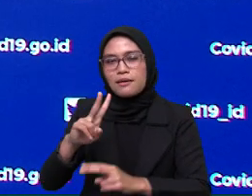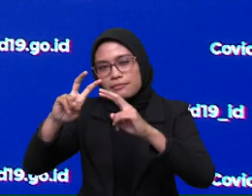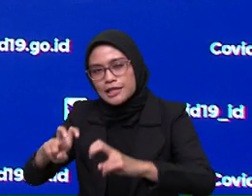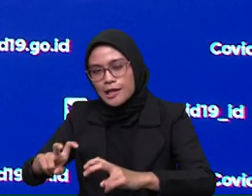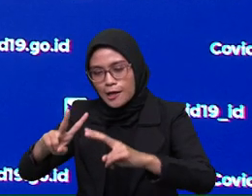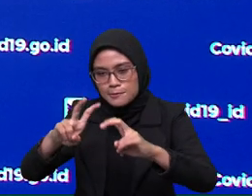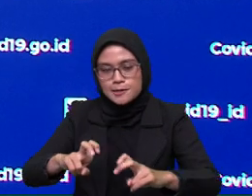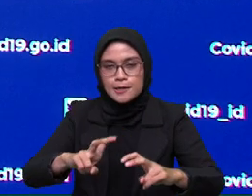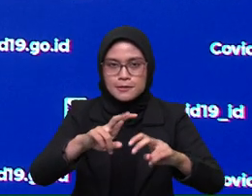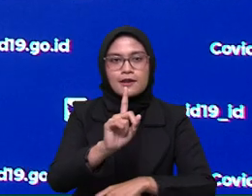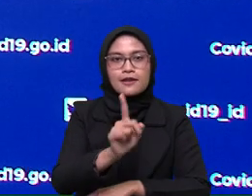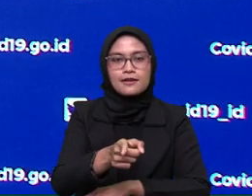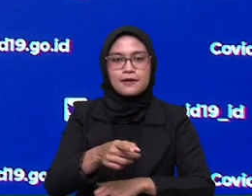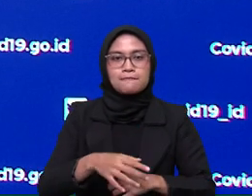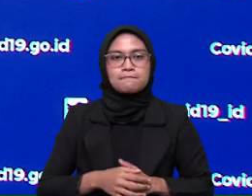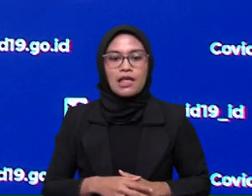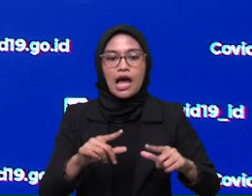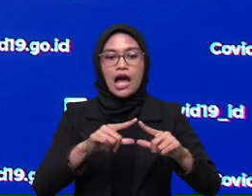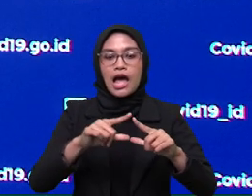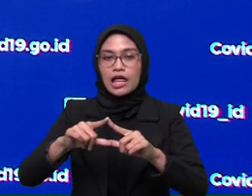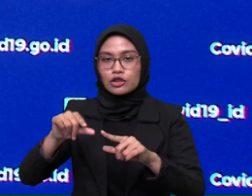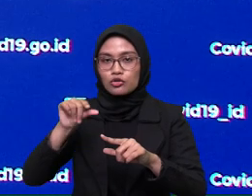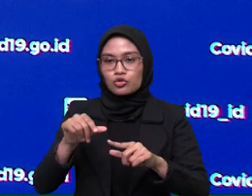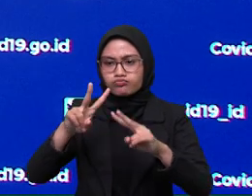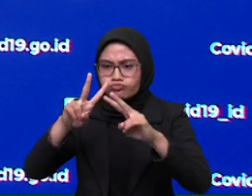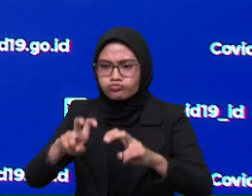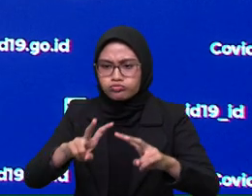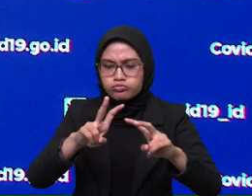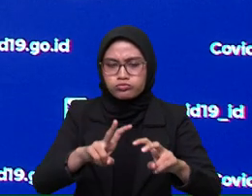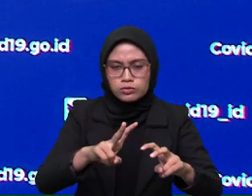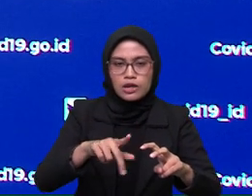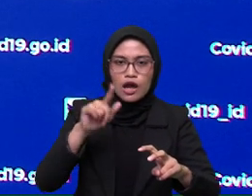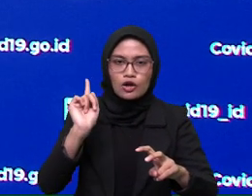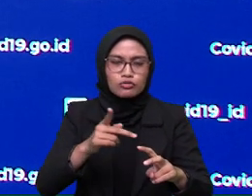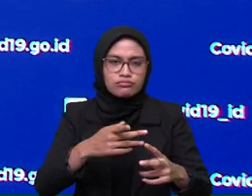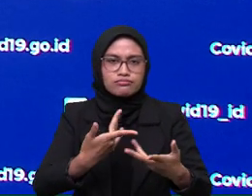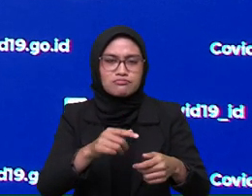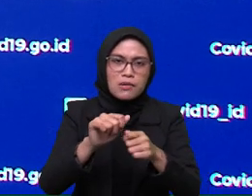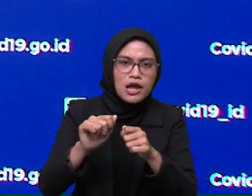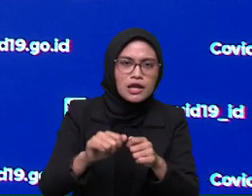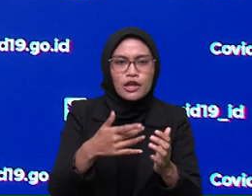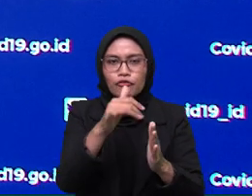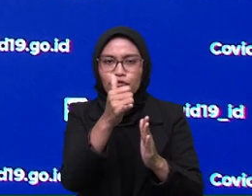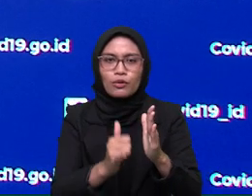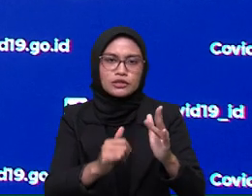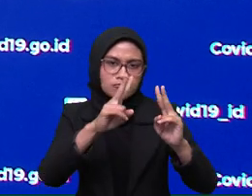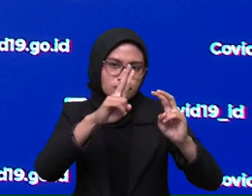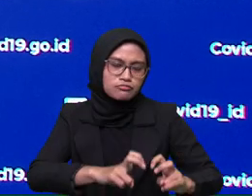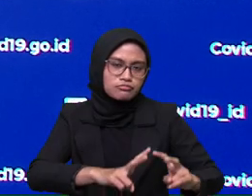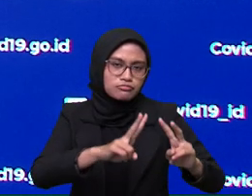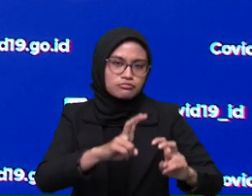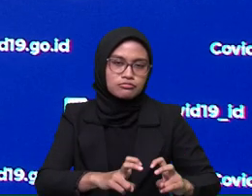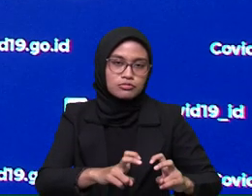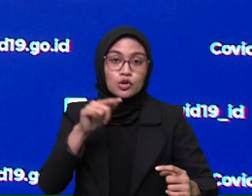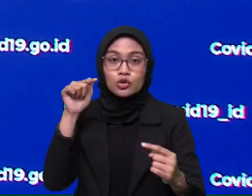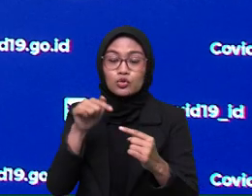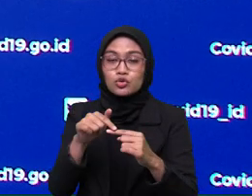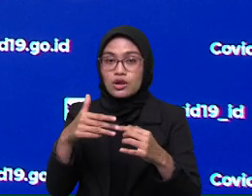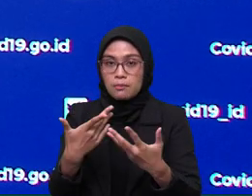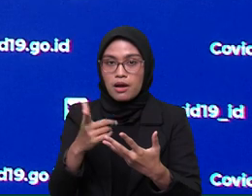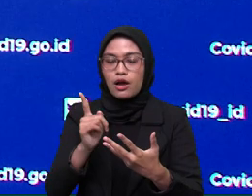memastikan efektifitas alat testing khususnya di pintu-pintu masuk hal ini diharapkan dapat mendeteksi dan menangani